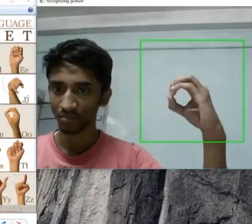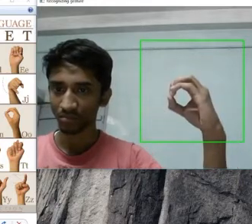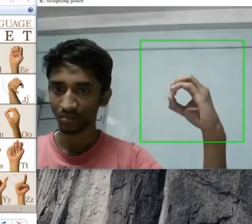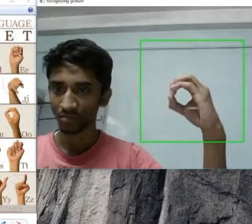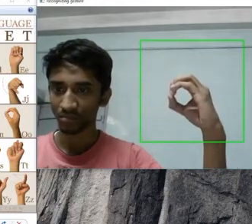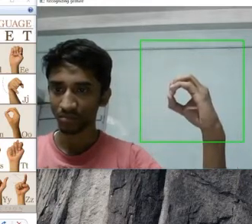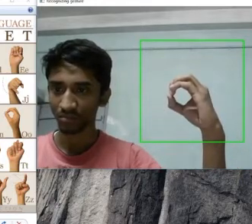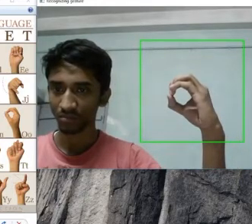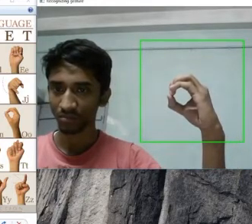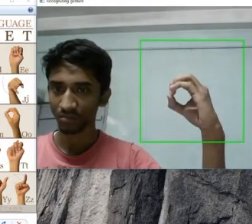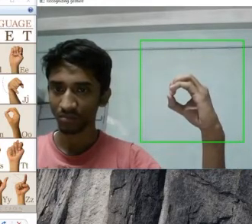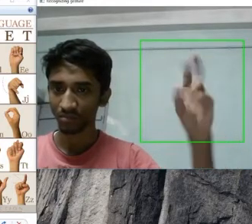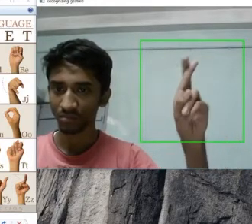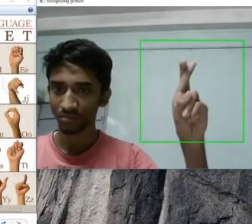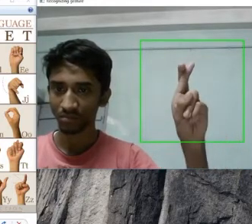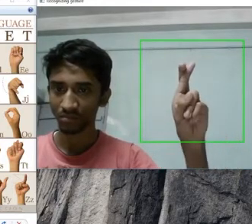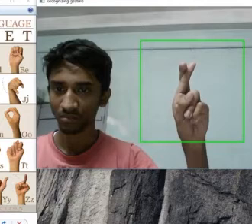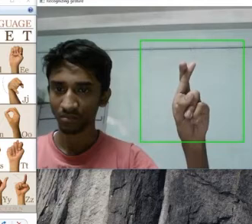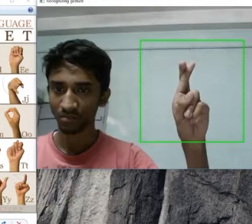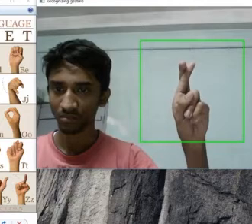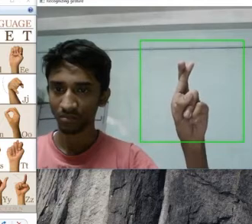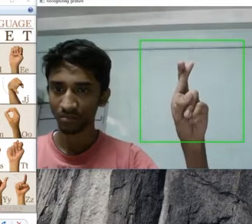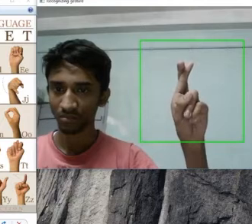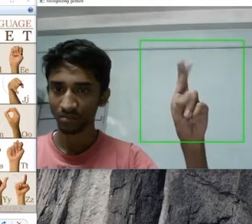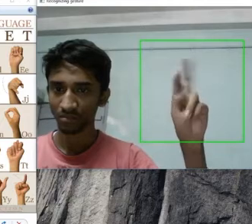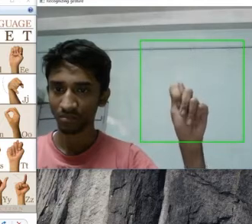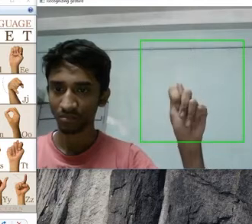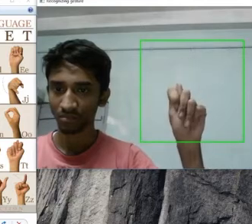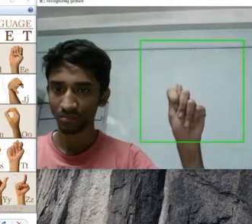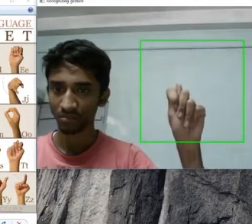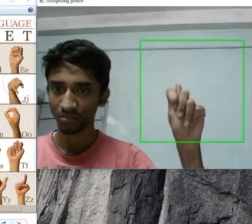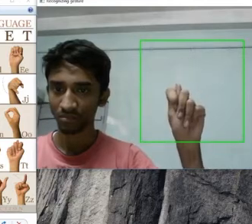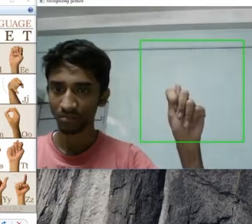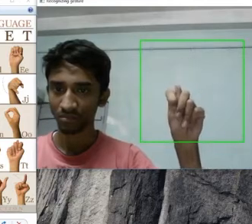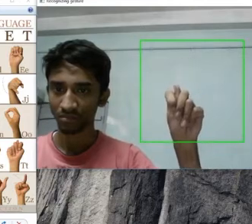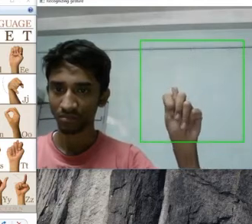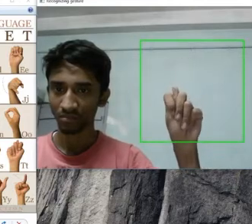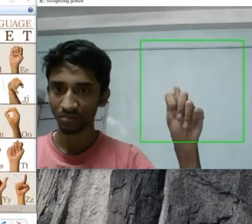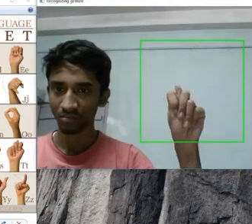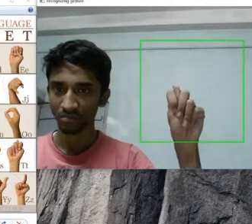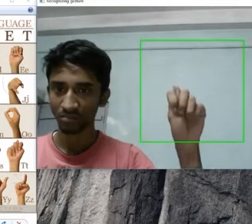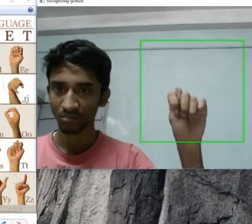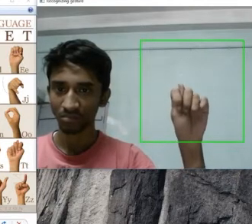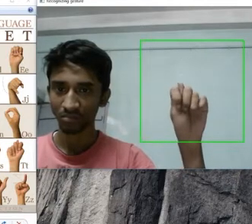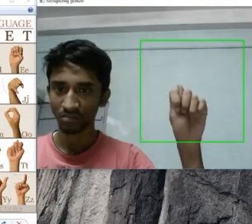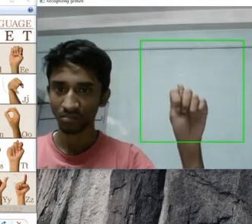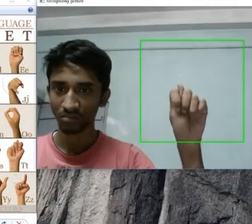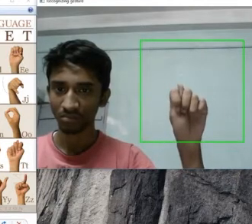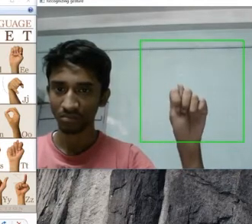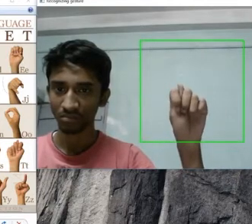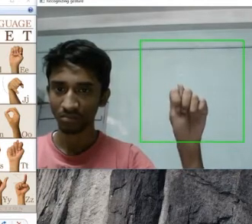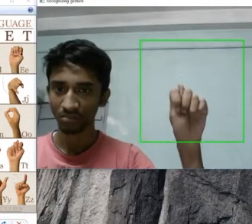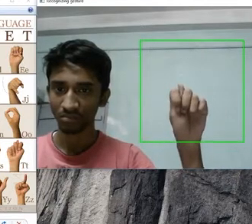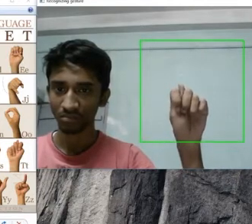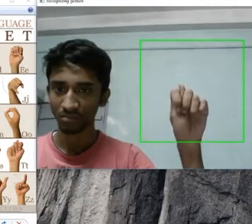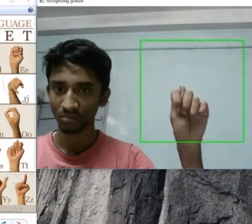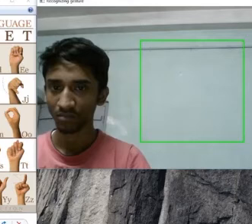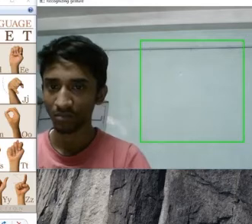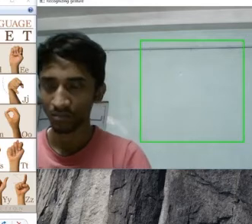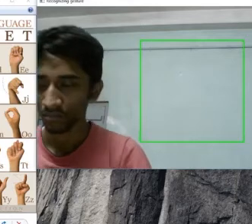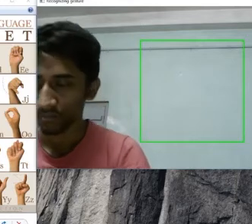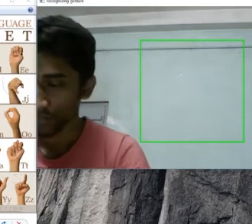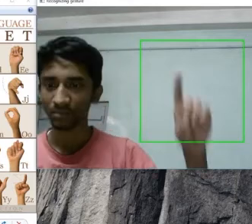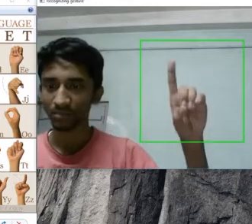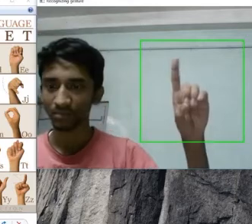je dis épeler pour la LSF. Voilà. Et là, vous voyez, hop, il retient une lettre. Paf, dès qu'elle est validée,